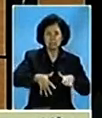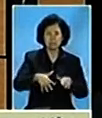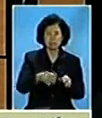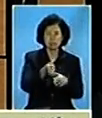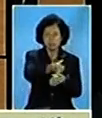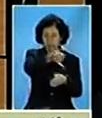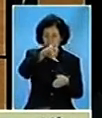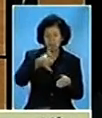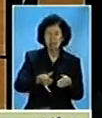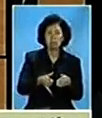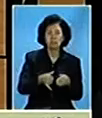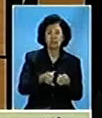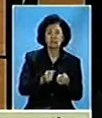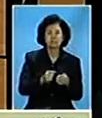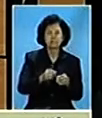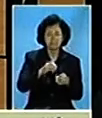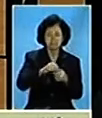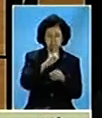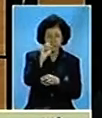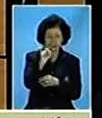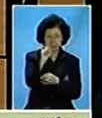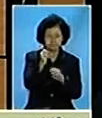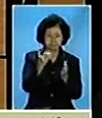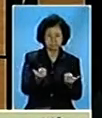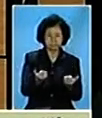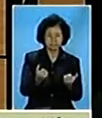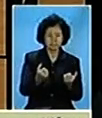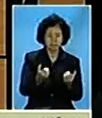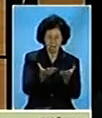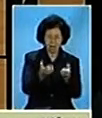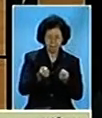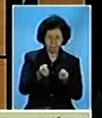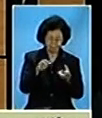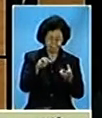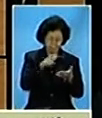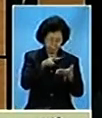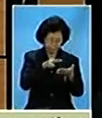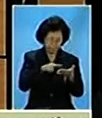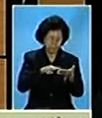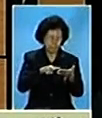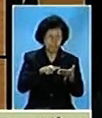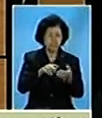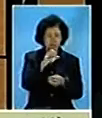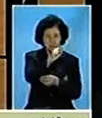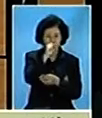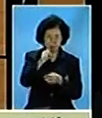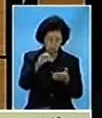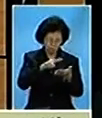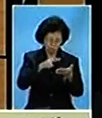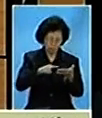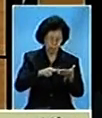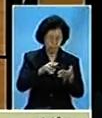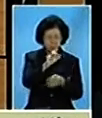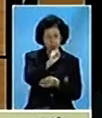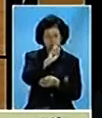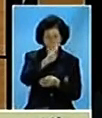าในสภาแห่งนี้แล้วได้รับการพิจารณาโดยผู้แทนราษฎรโดยวุฒิสภา